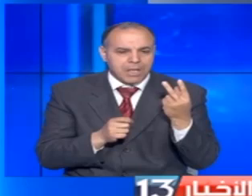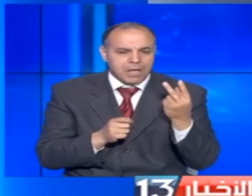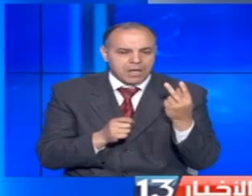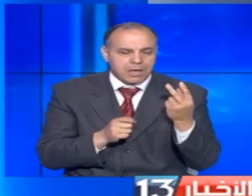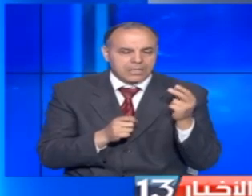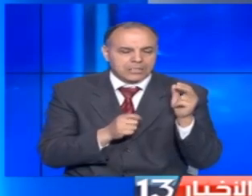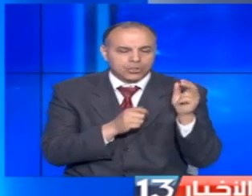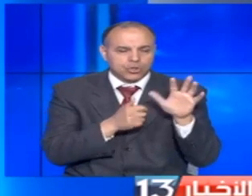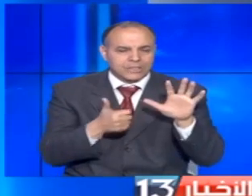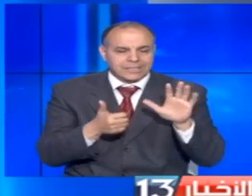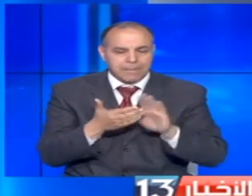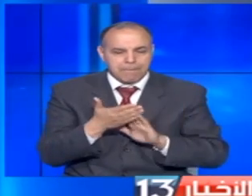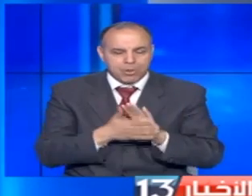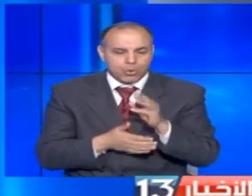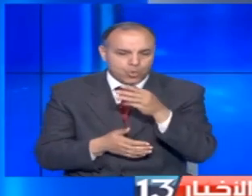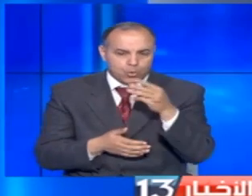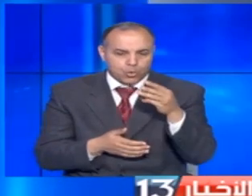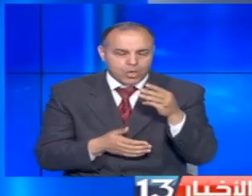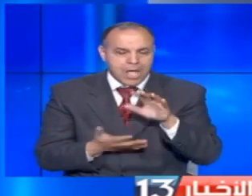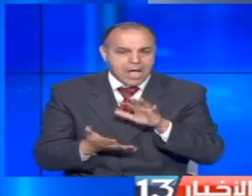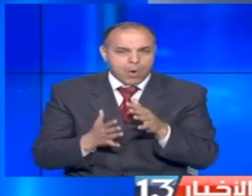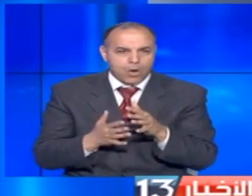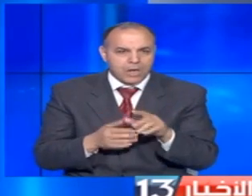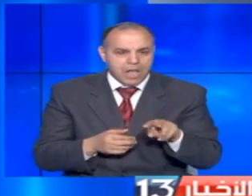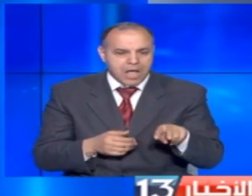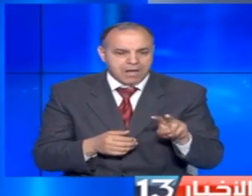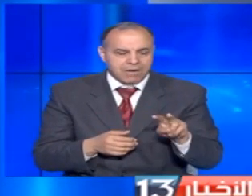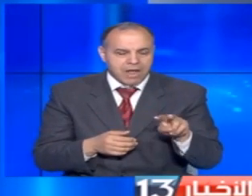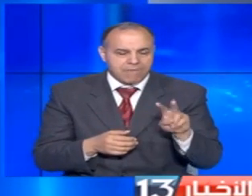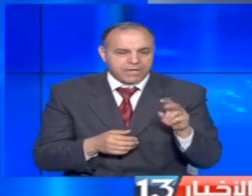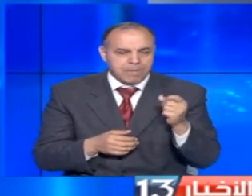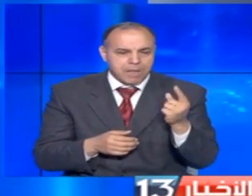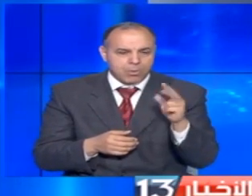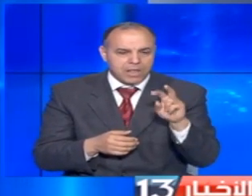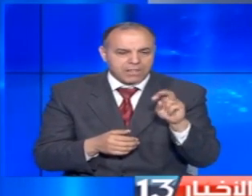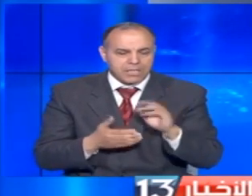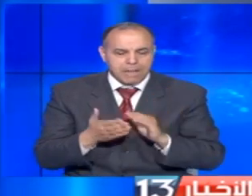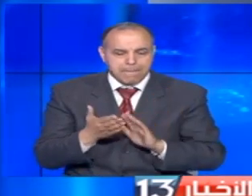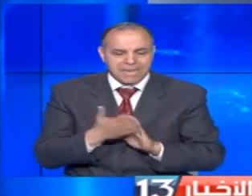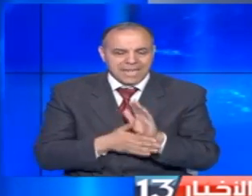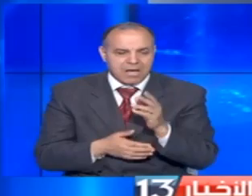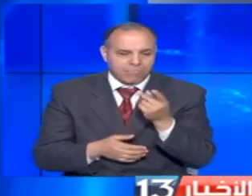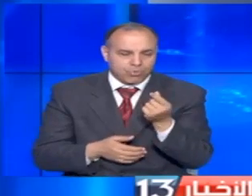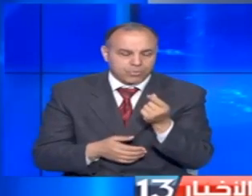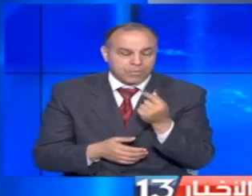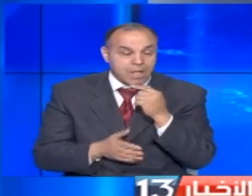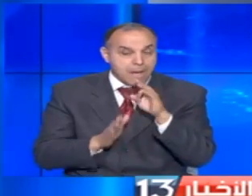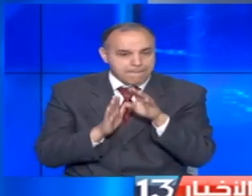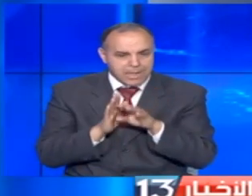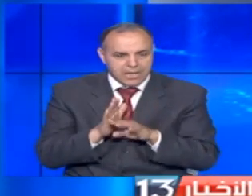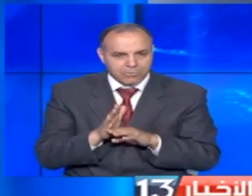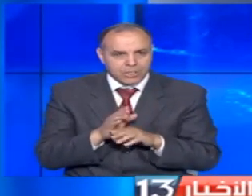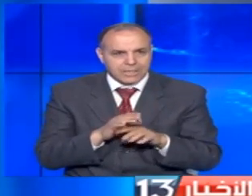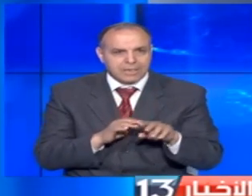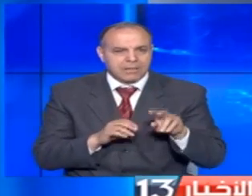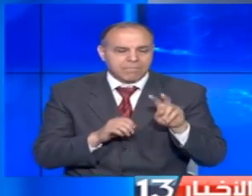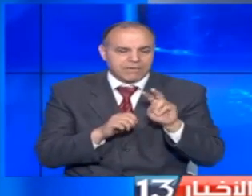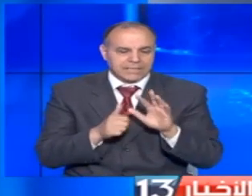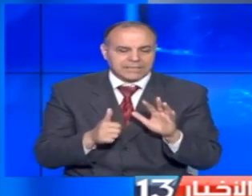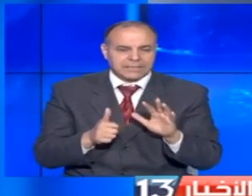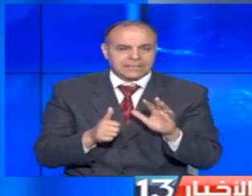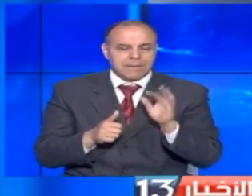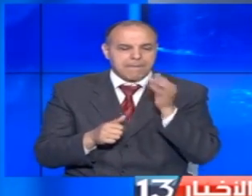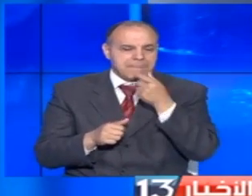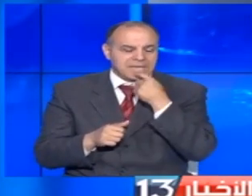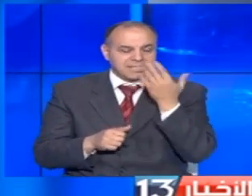356 مليون اورو اي حوالي 1 مليون دينار مبرمجه بتاريخ الس 26